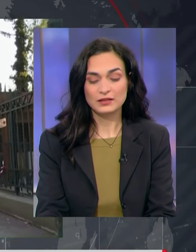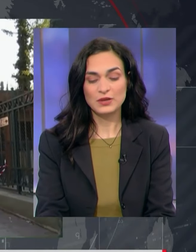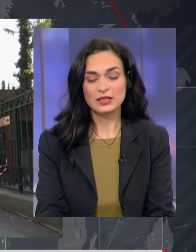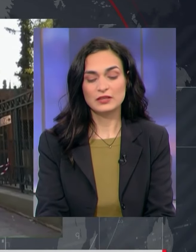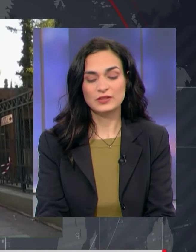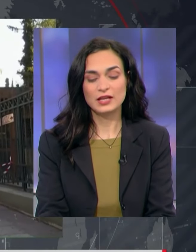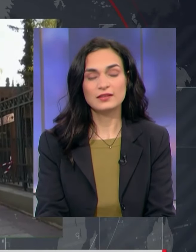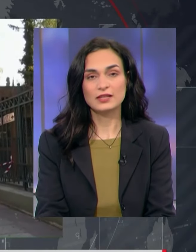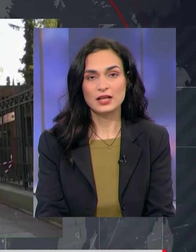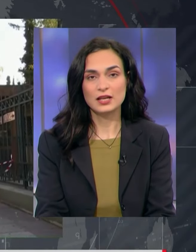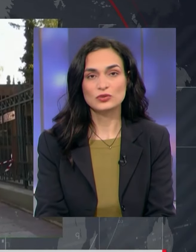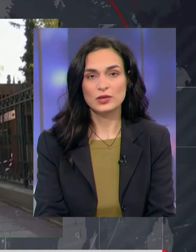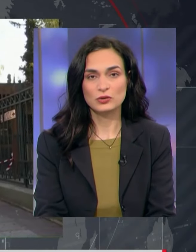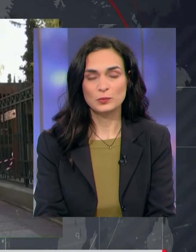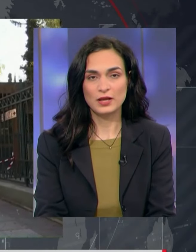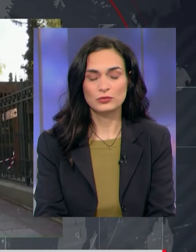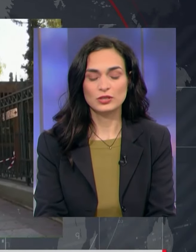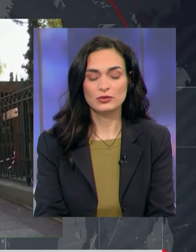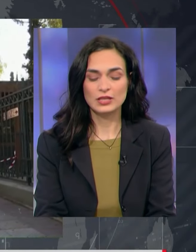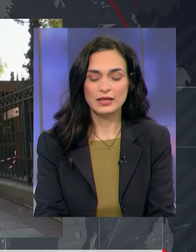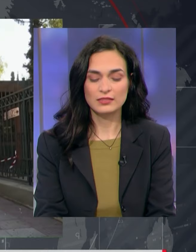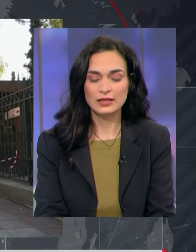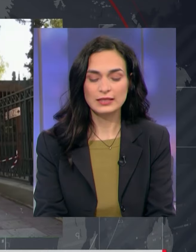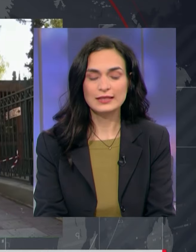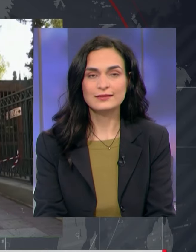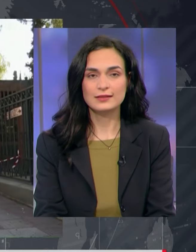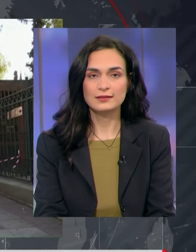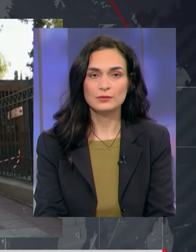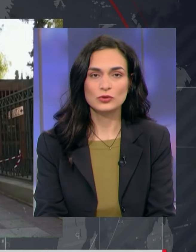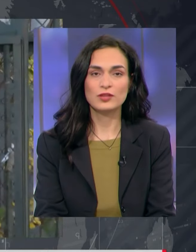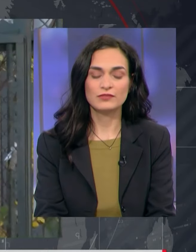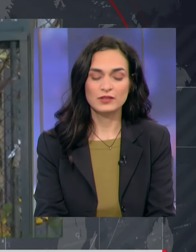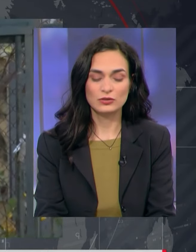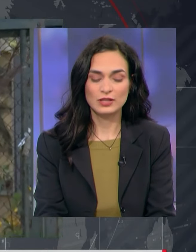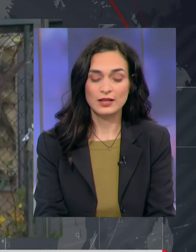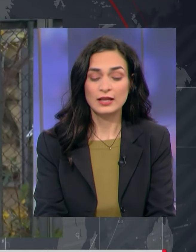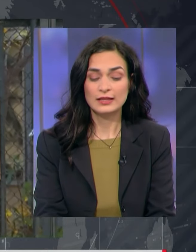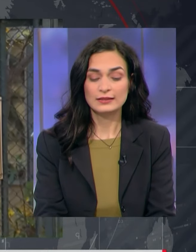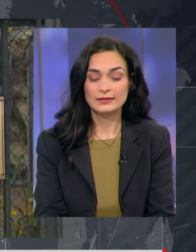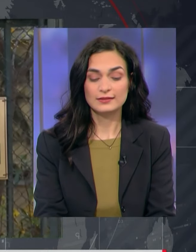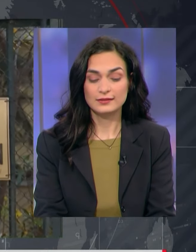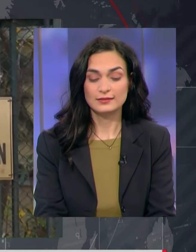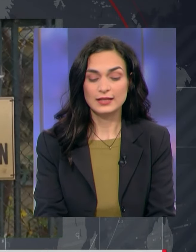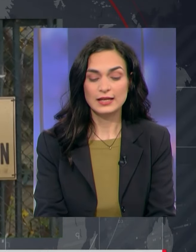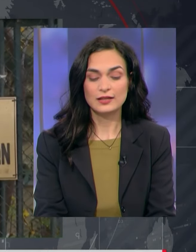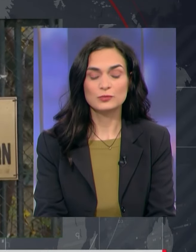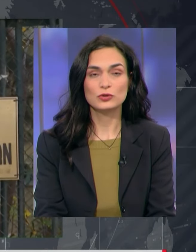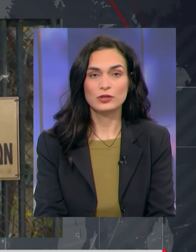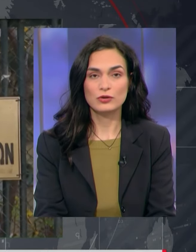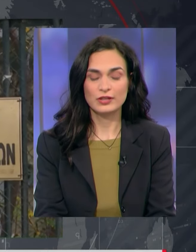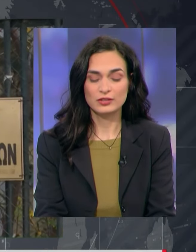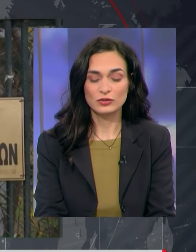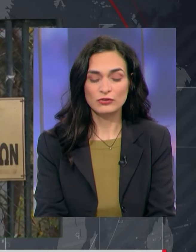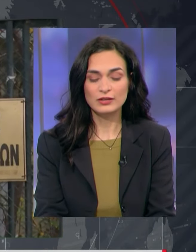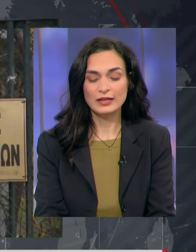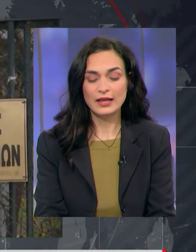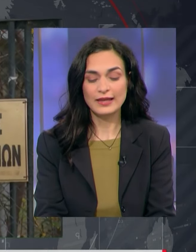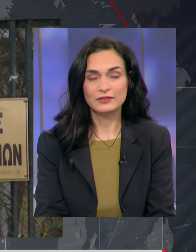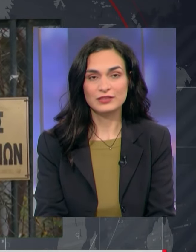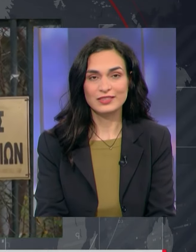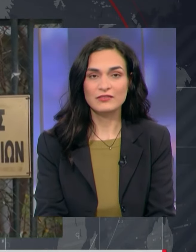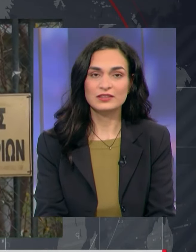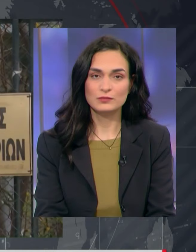την περασμένη Δευτέρα, η εισαγγελέας του Αρείου Πάγου, Γεωργία Ιδηλίνη, είχε ζητήσει από τον διευθύνοντα της εισαγγελίας Πρωτοδικών Αθηνών